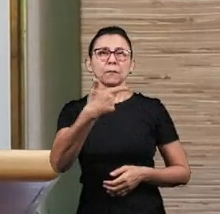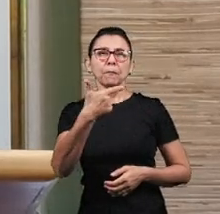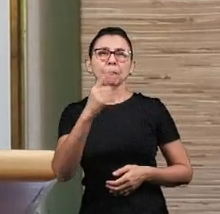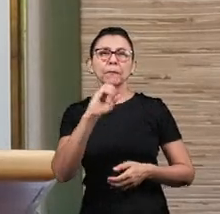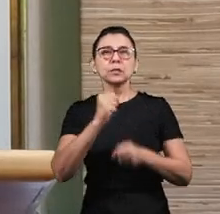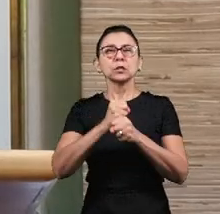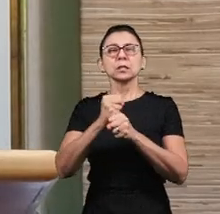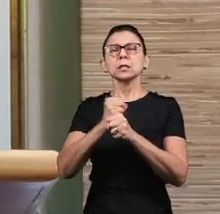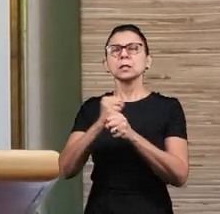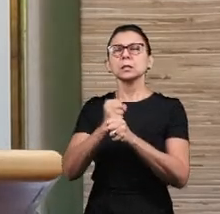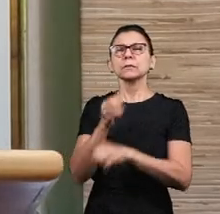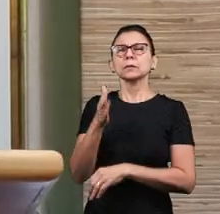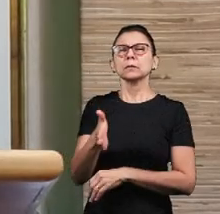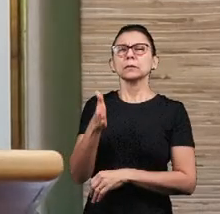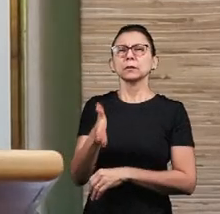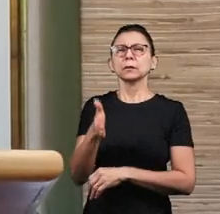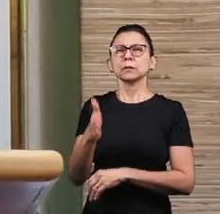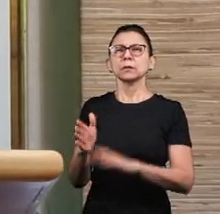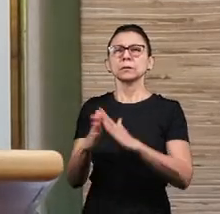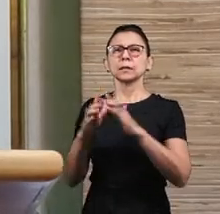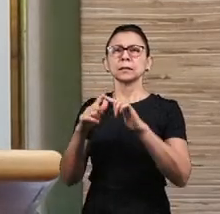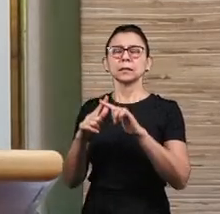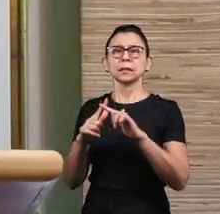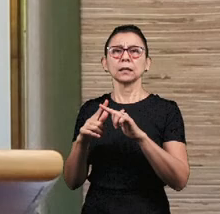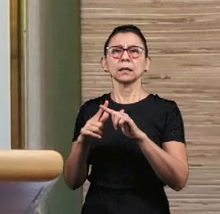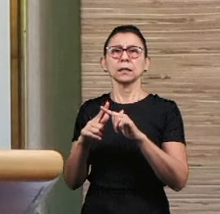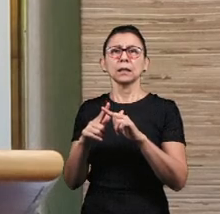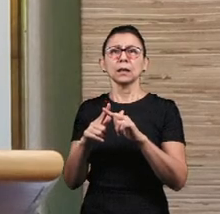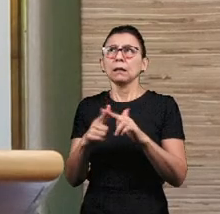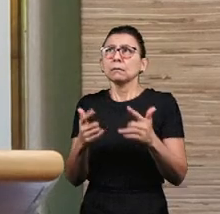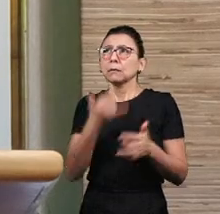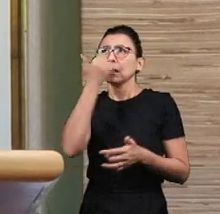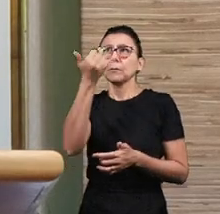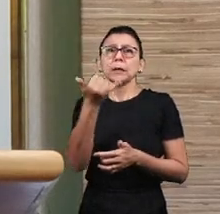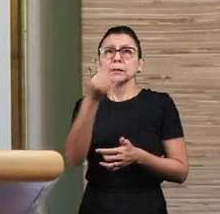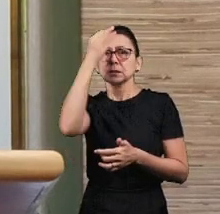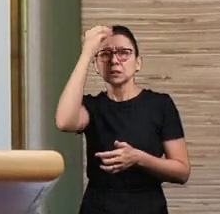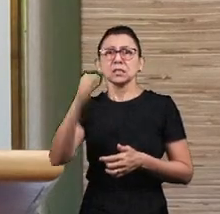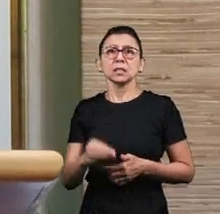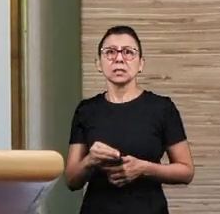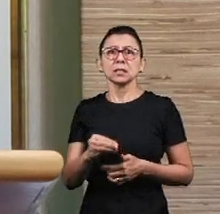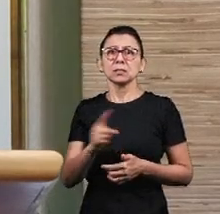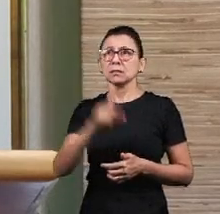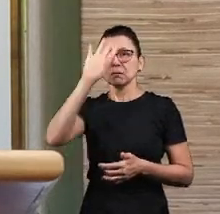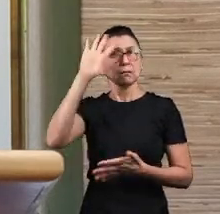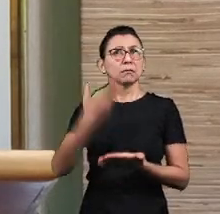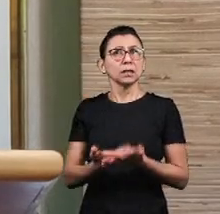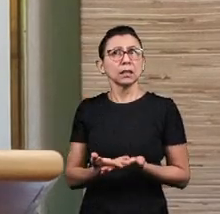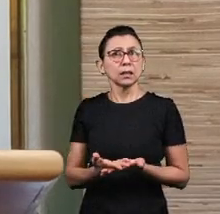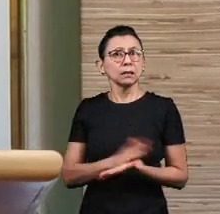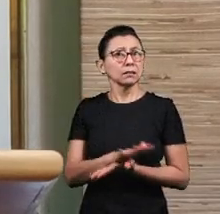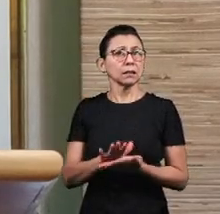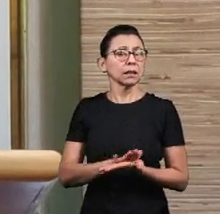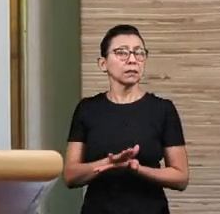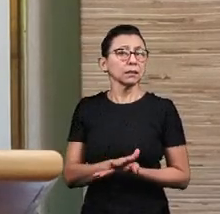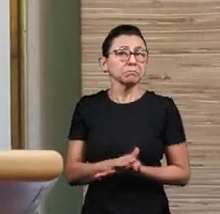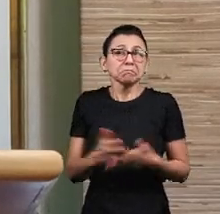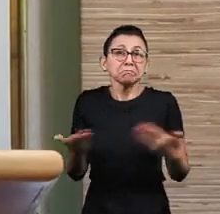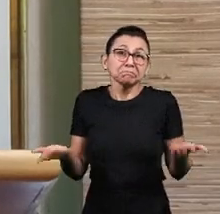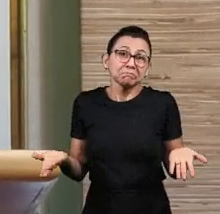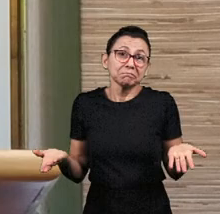et maintenant il ne croit plus, il a prêché quelque chose qu'il n'a jamais cru. Ou alors il veut prêcher une chose qu'il ne sait pas qu'est-ce que